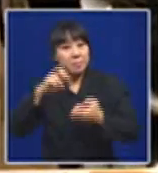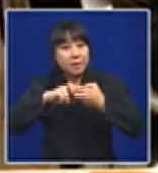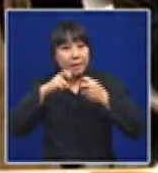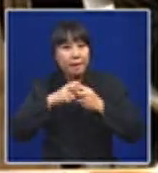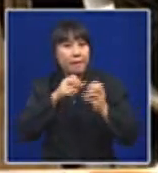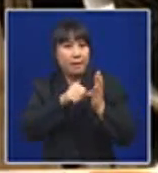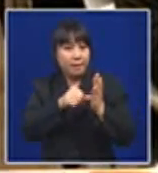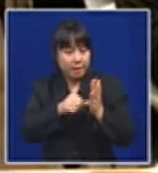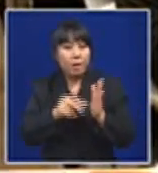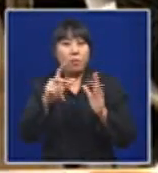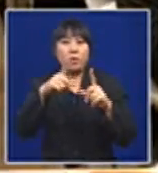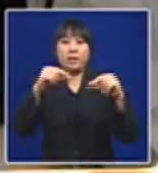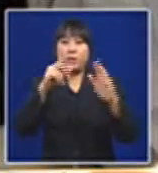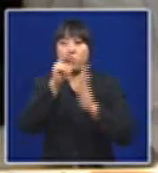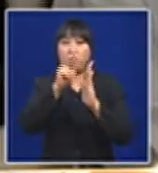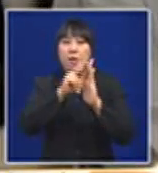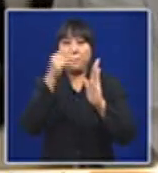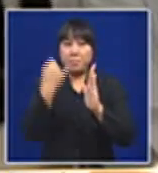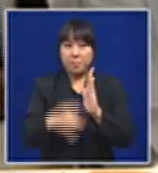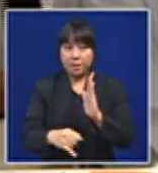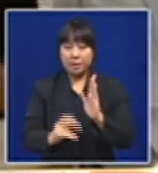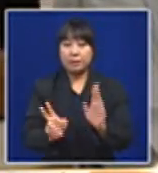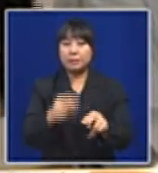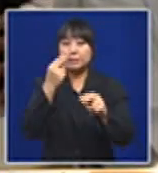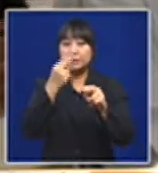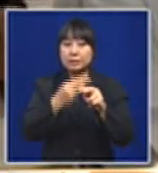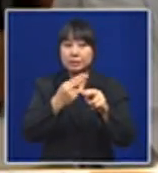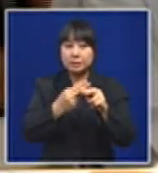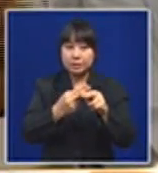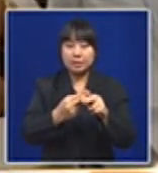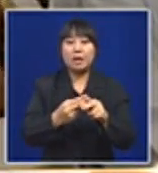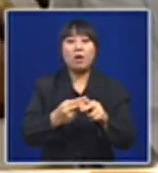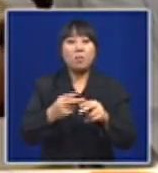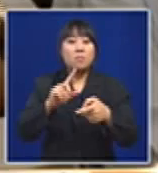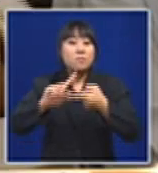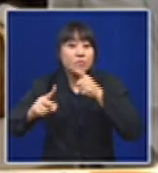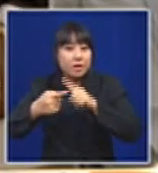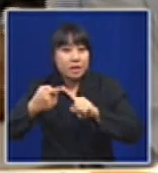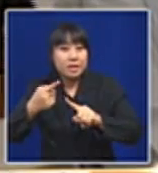ซี่ที่กระทำผิดกฎหมายภายใต้ชื่อ Friendly Taxi